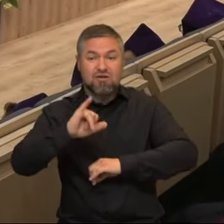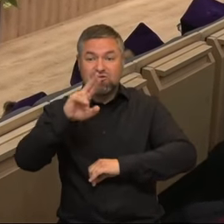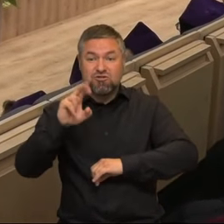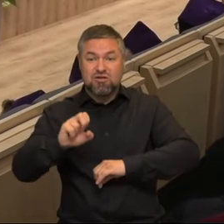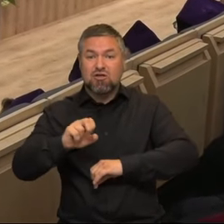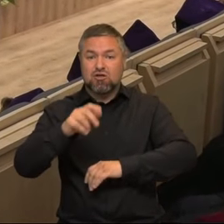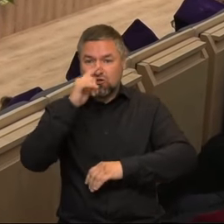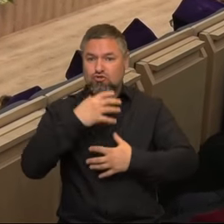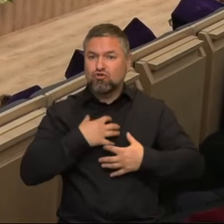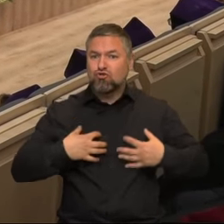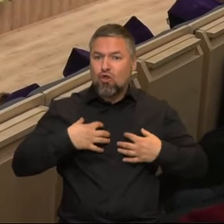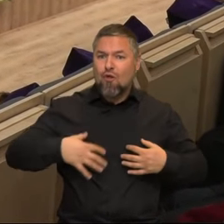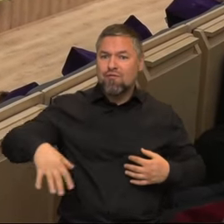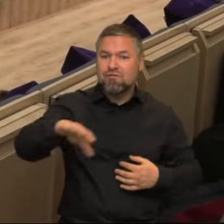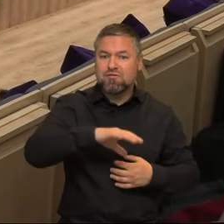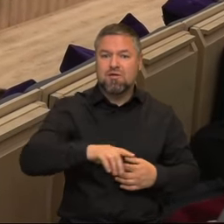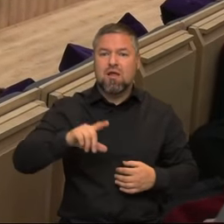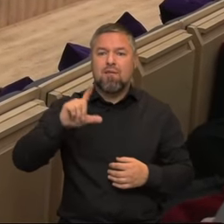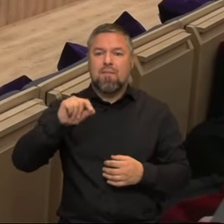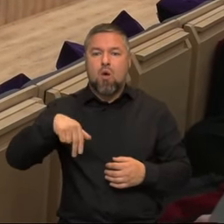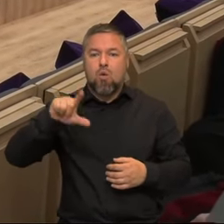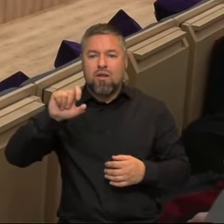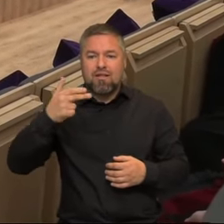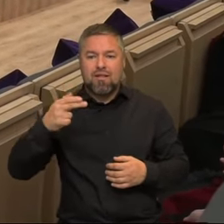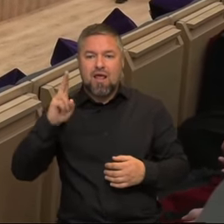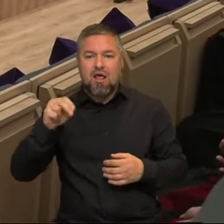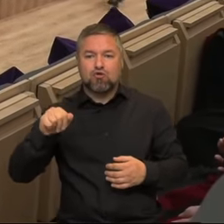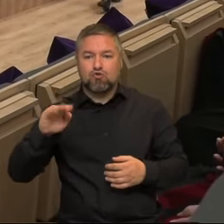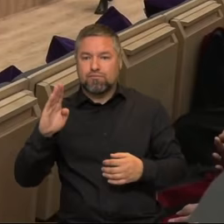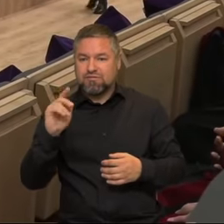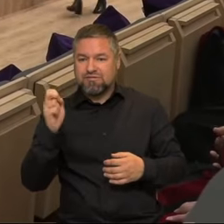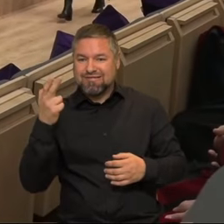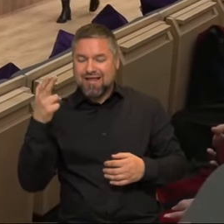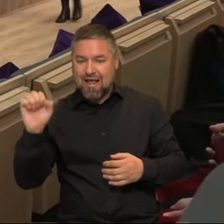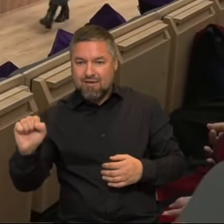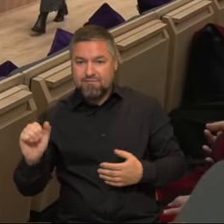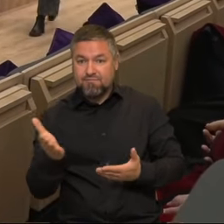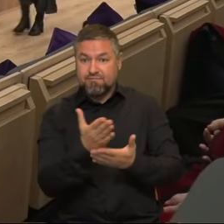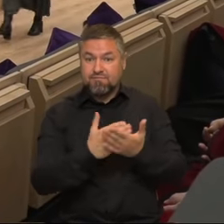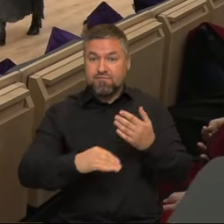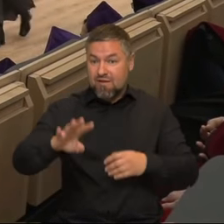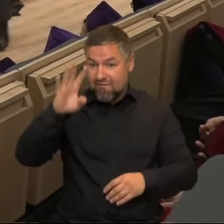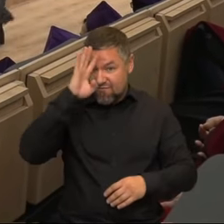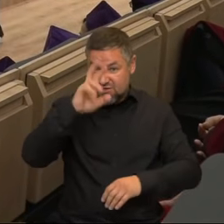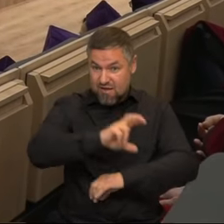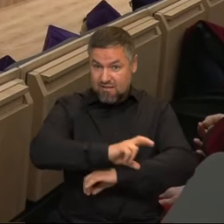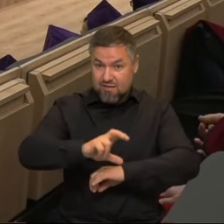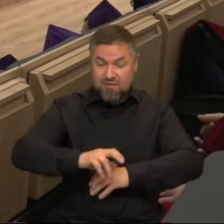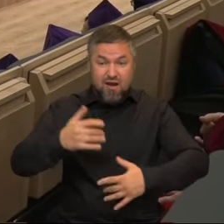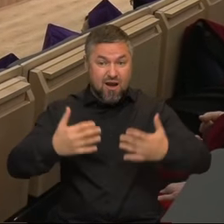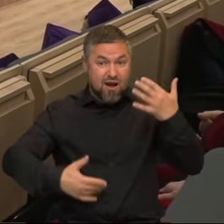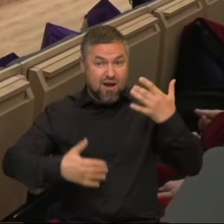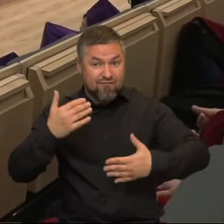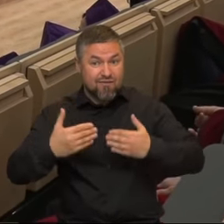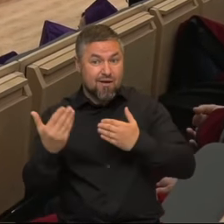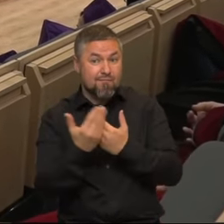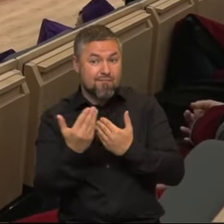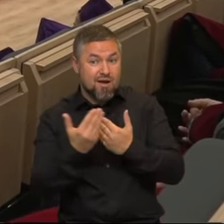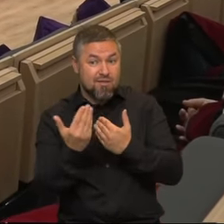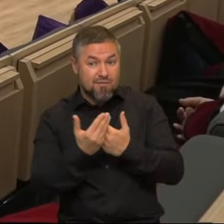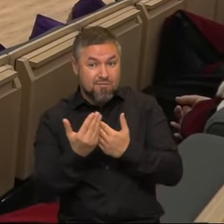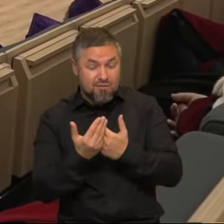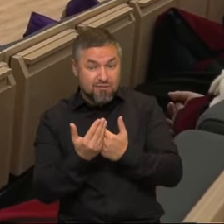Inżynierii Środowiska Paulina Kaszubska, Wydział Fizyki Technicznej, Informatyki i